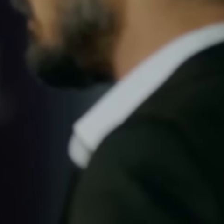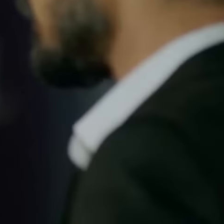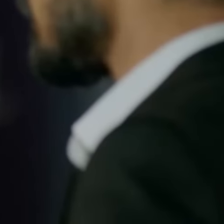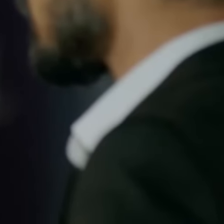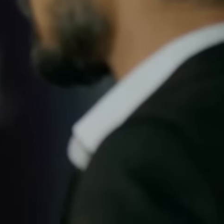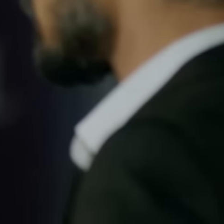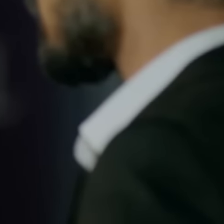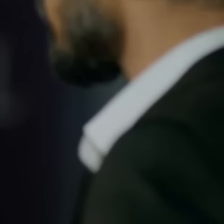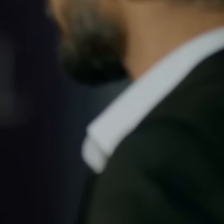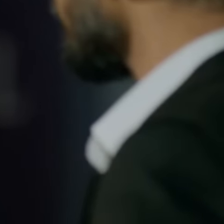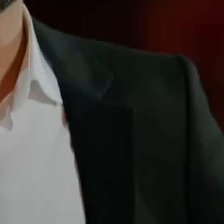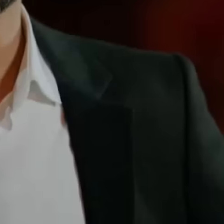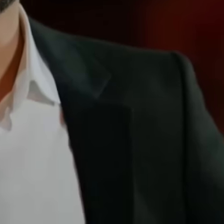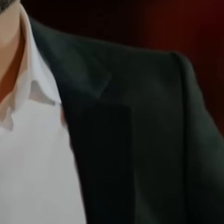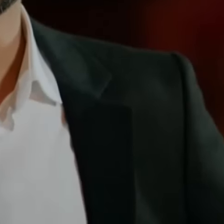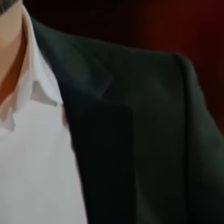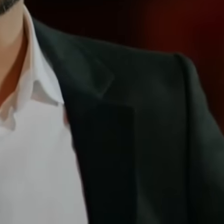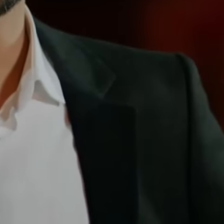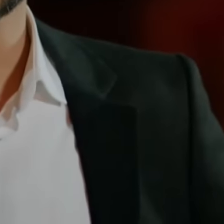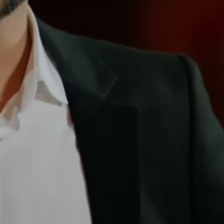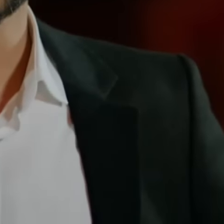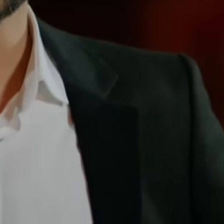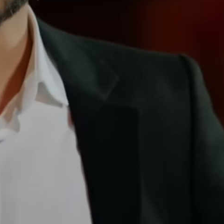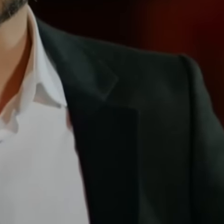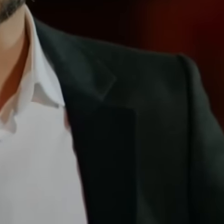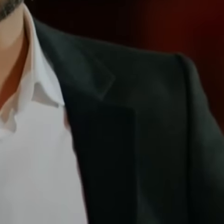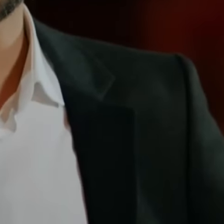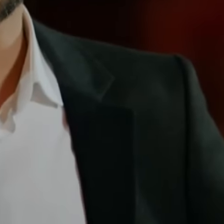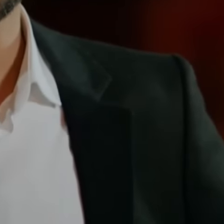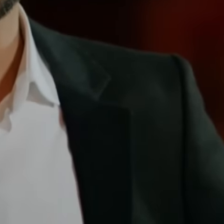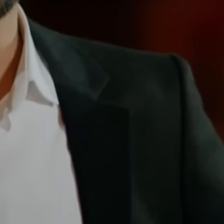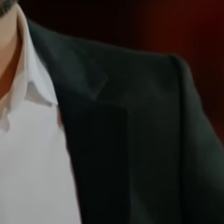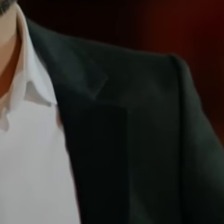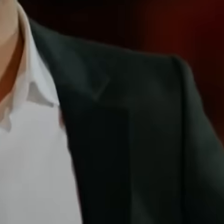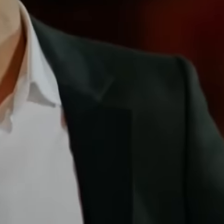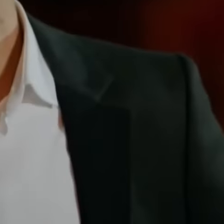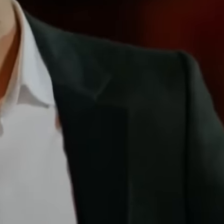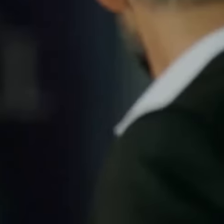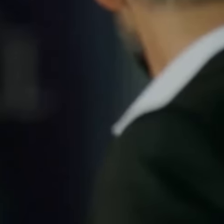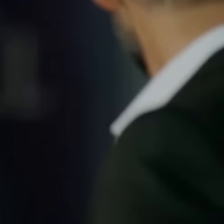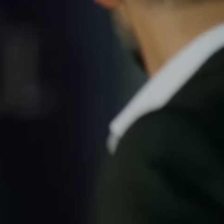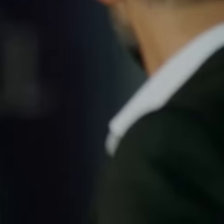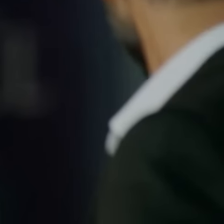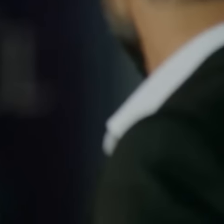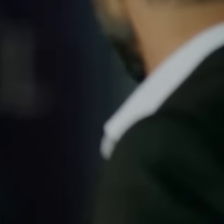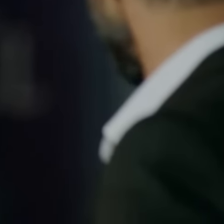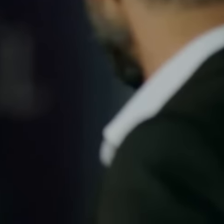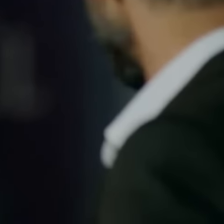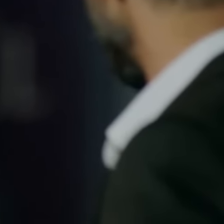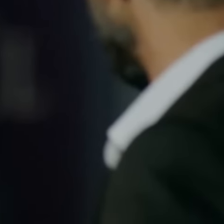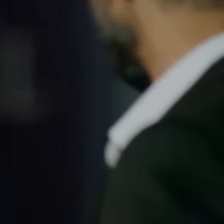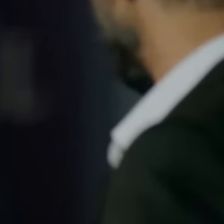Mazhar olayın etkisinde gibi imayı anlamazdan gelmeye çalışarak bocalamış, kan çanağı gözlerle bakıyor.